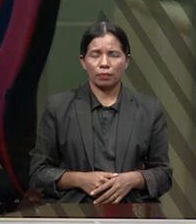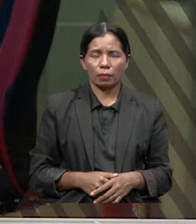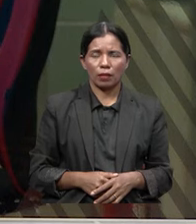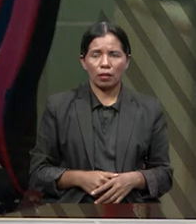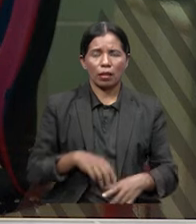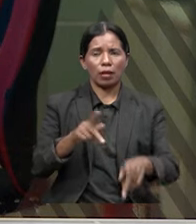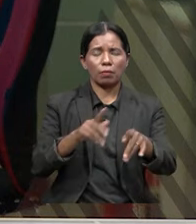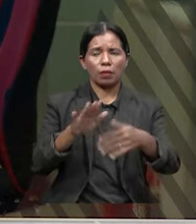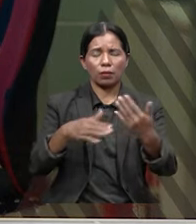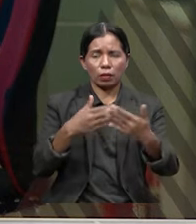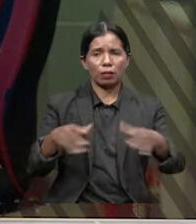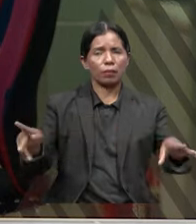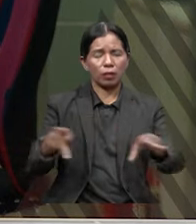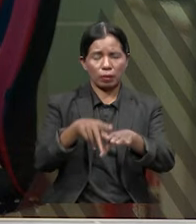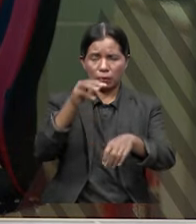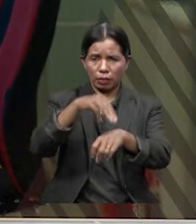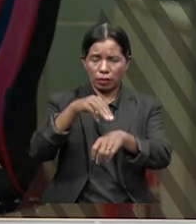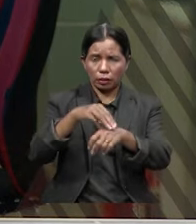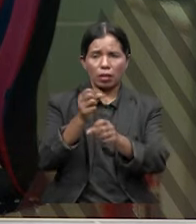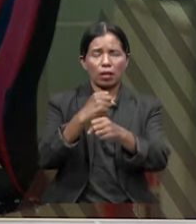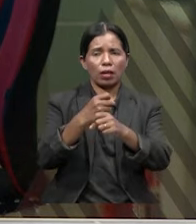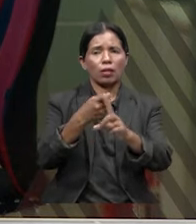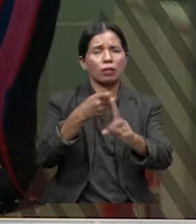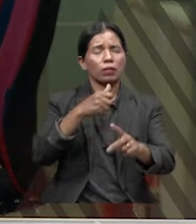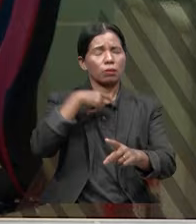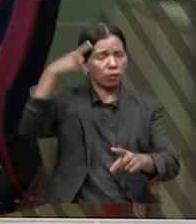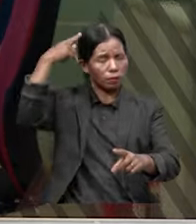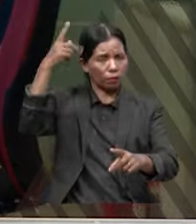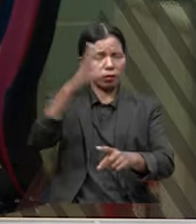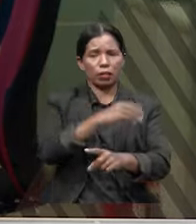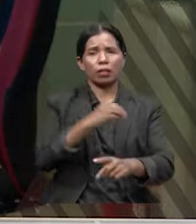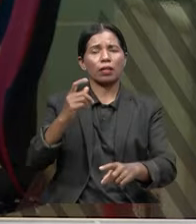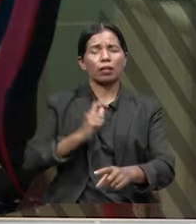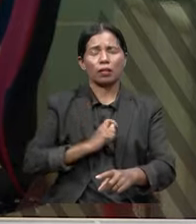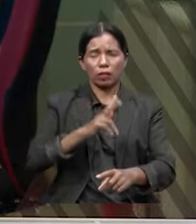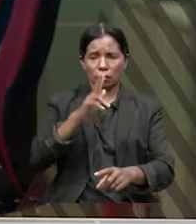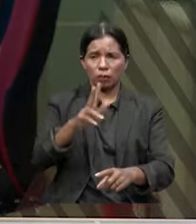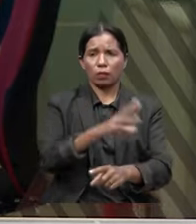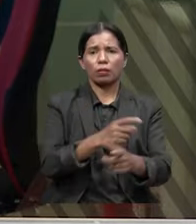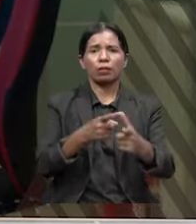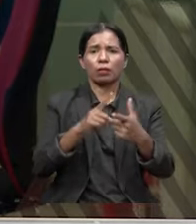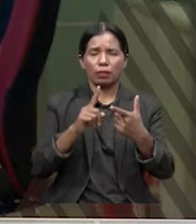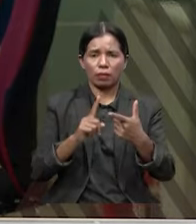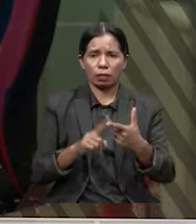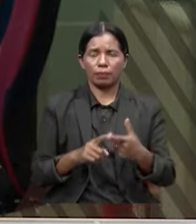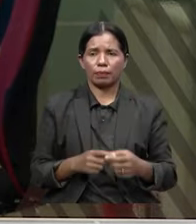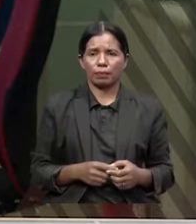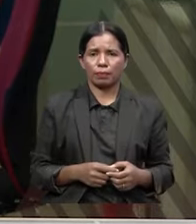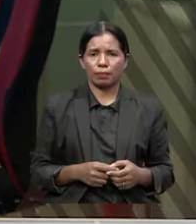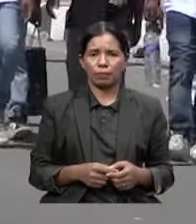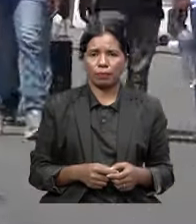Peregrinos tira participa missa solene nebe presídio Rússia Papa Francisco e etasse tolo hoaxolok.